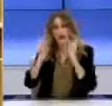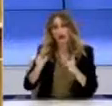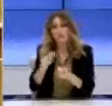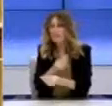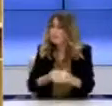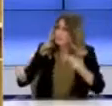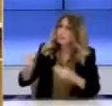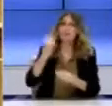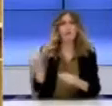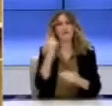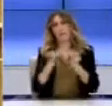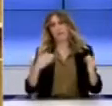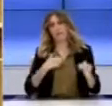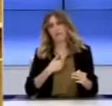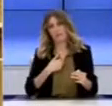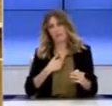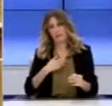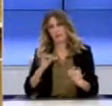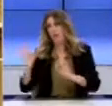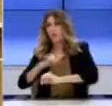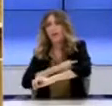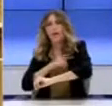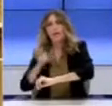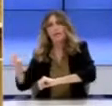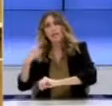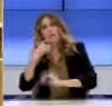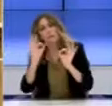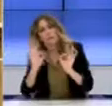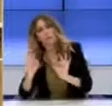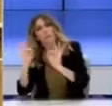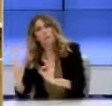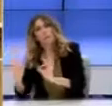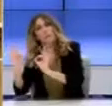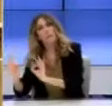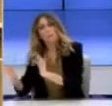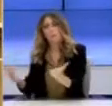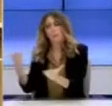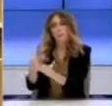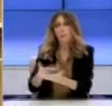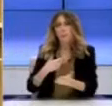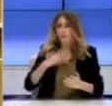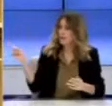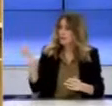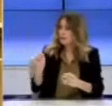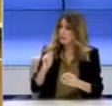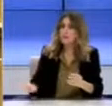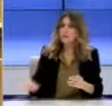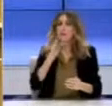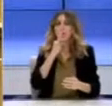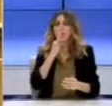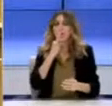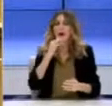Μπορεί να σχολιάσατε ότι κάποια στιγμή απευθύνθηκα στον καθηγητή Σωτήρη Σιόδρας με το μικρό του